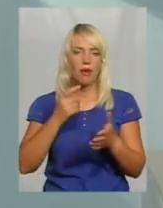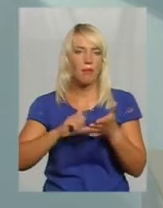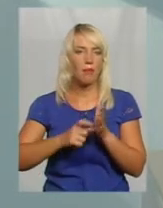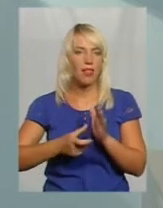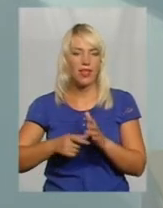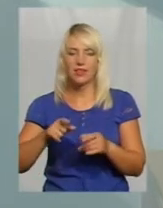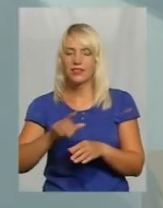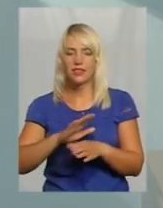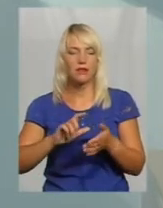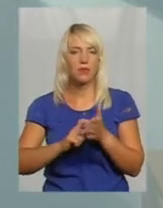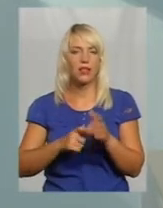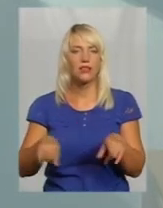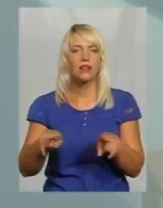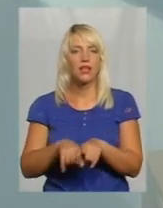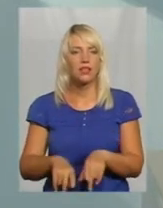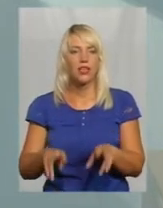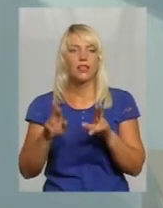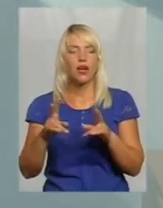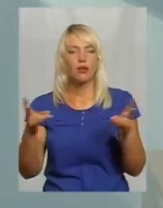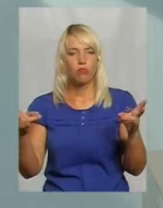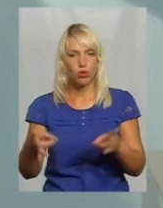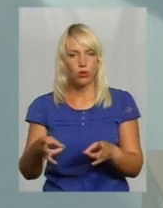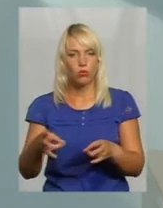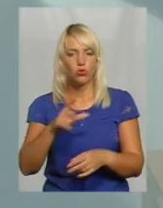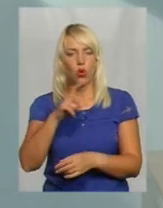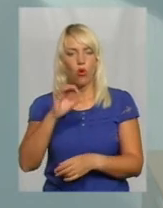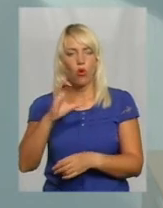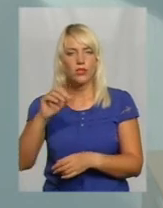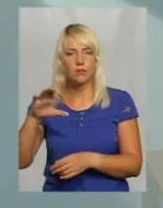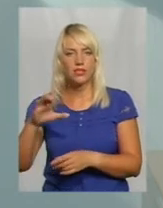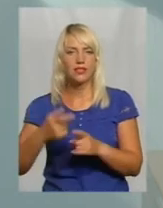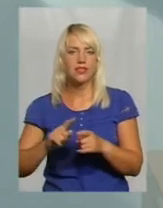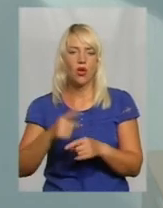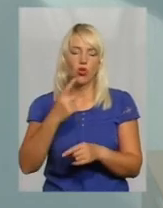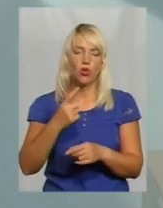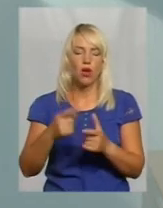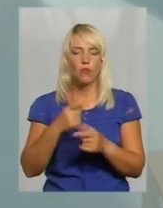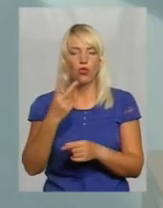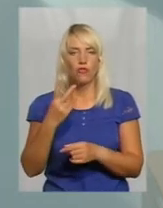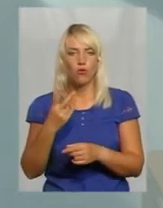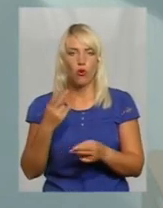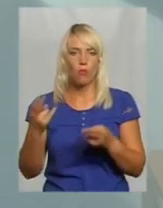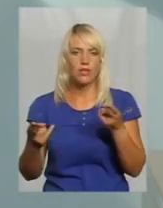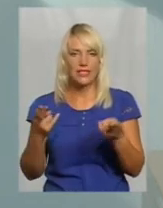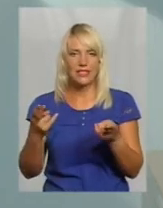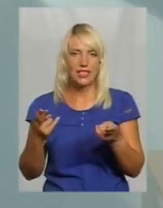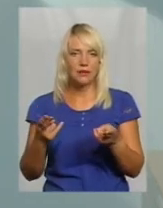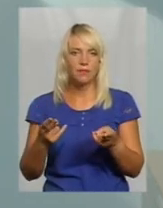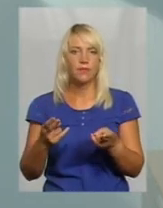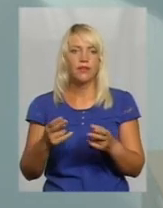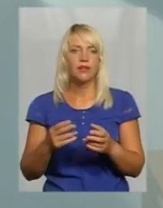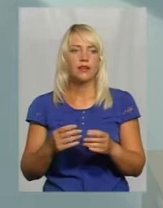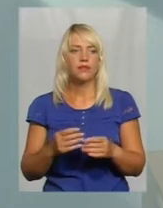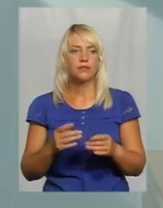не є палати такі, як потребують в хосписі, тобто це одно-двомісні з такою